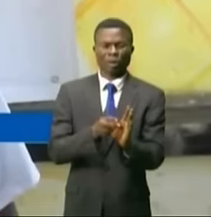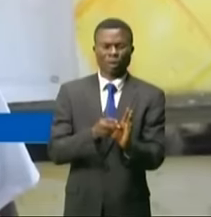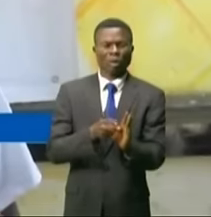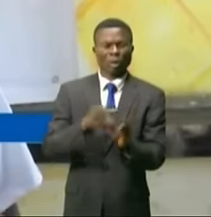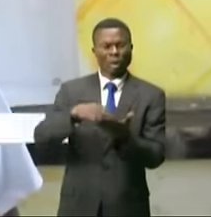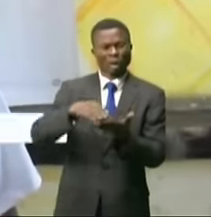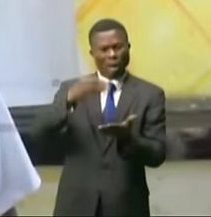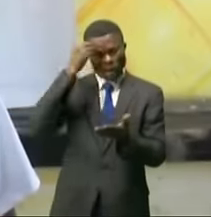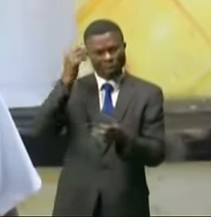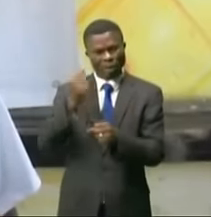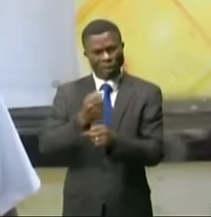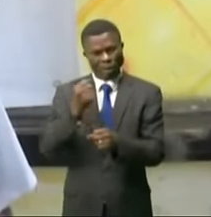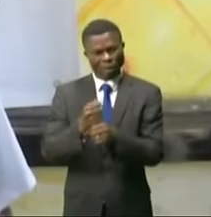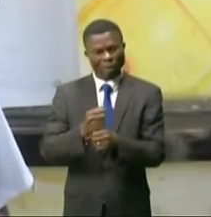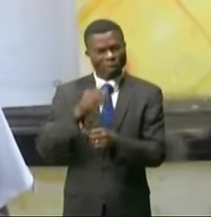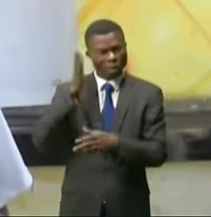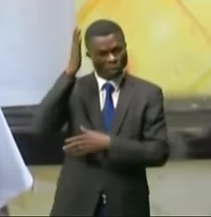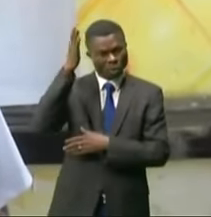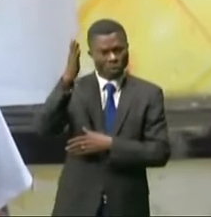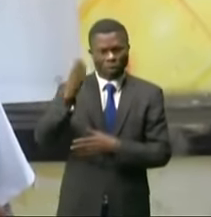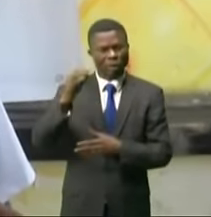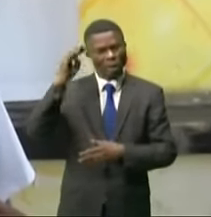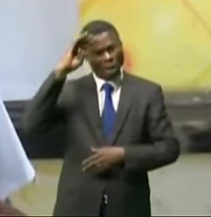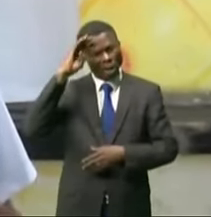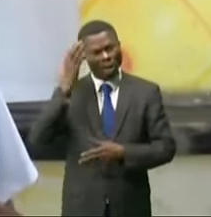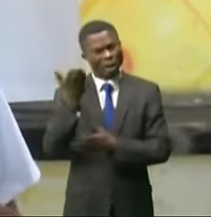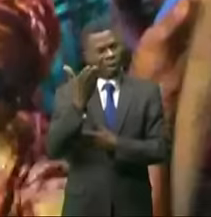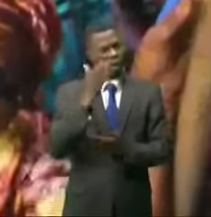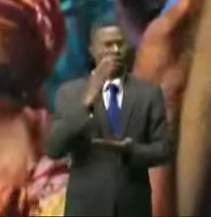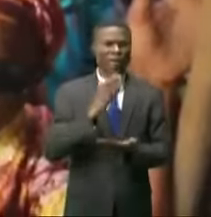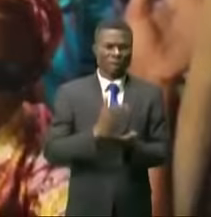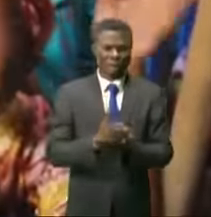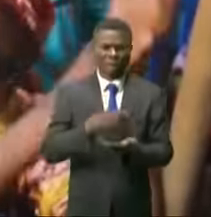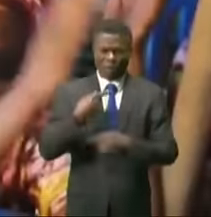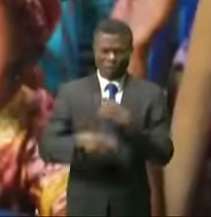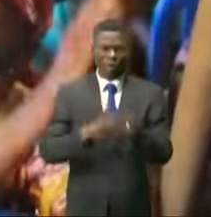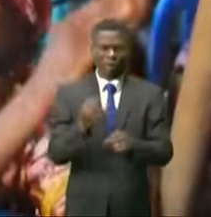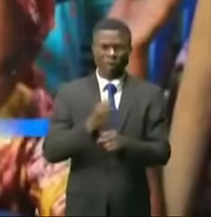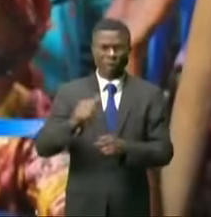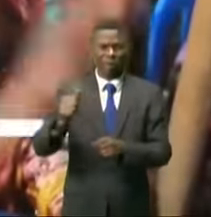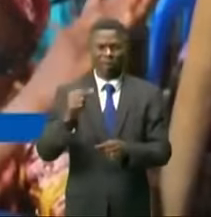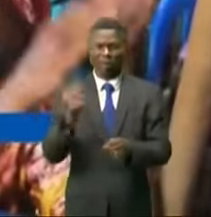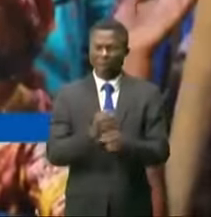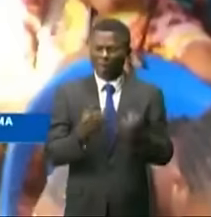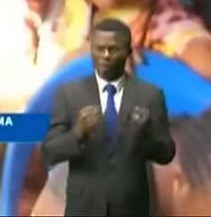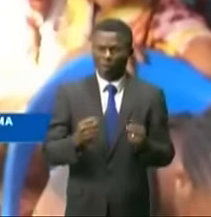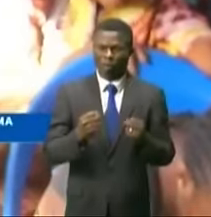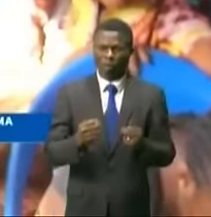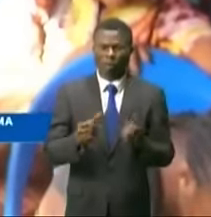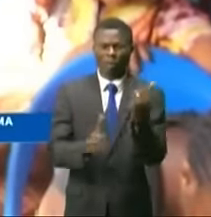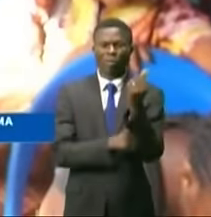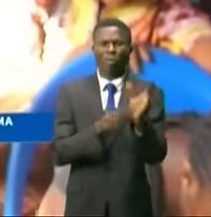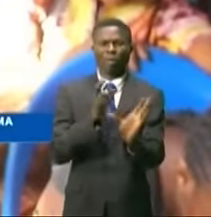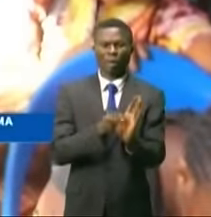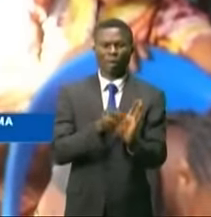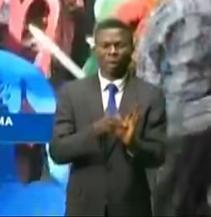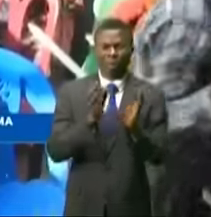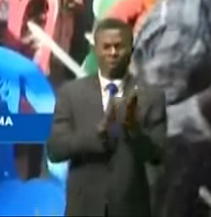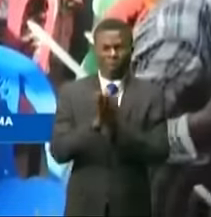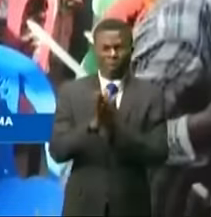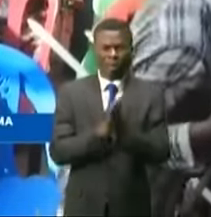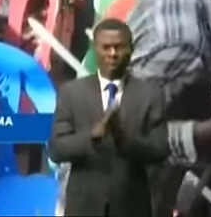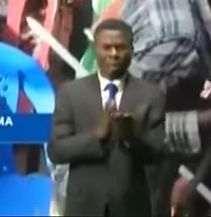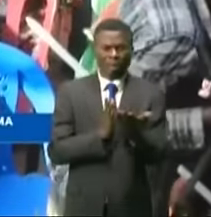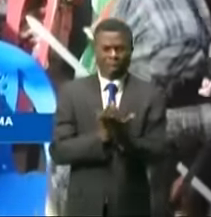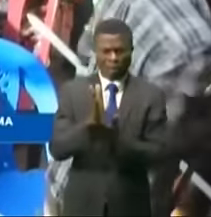les personnes vulnérables en général, les orphelins. Un travail décent pour les personnes handicapées met l'accent sur le